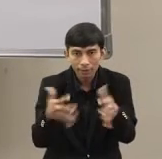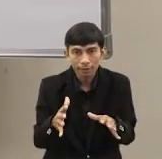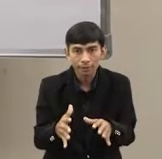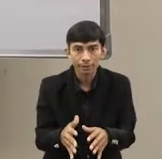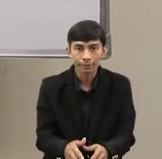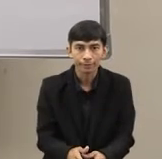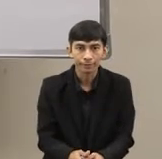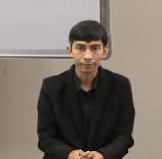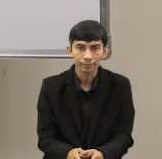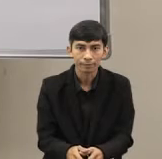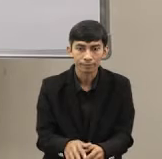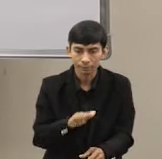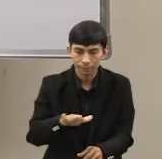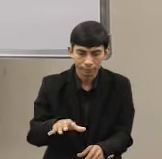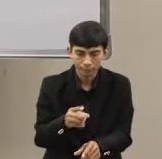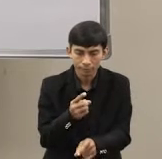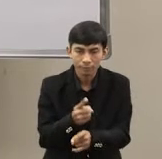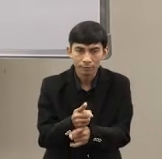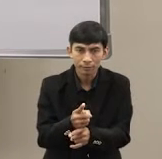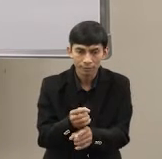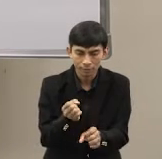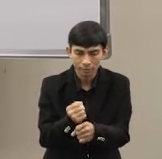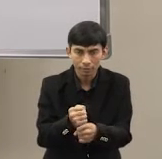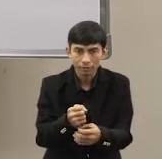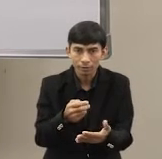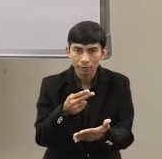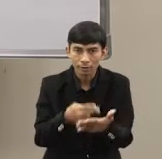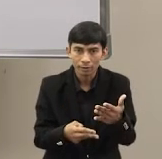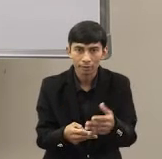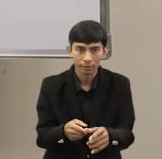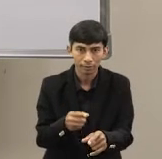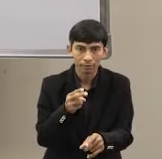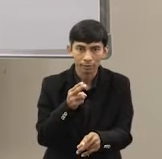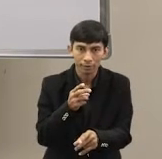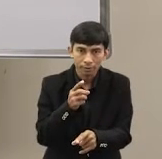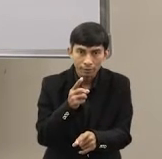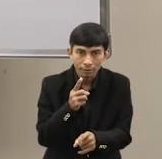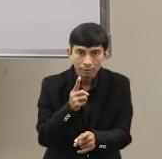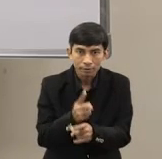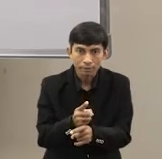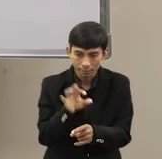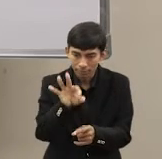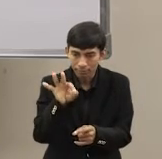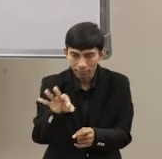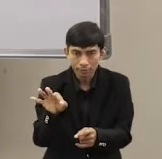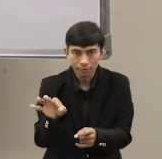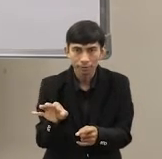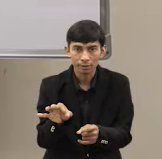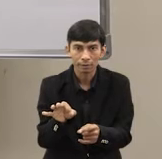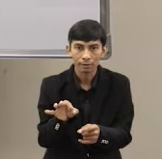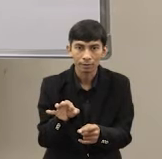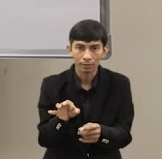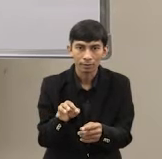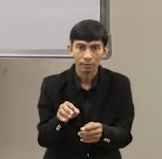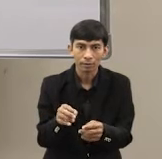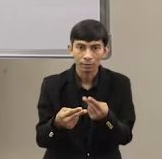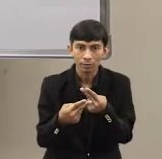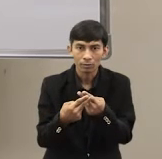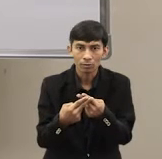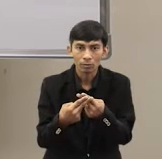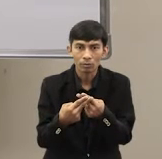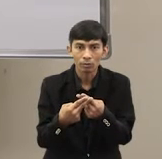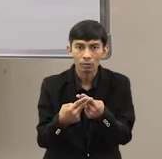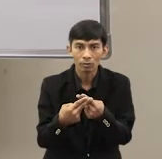thời thơ ấy tiết chà con cứ trơ rơ tu ỏng chẳng ta con trơ pra tu ỏng ấy